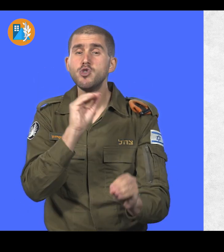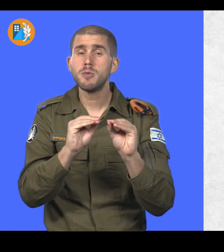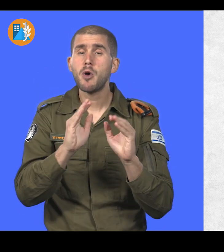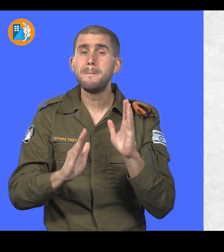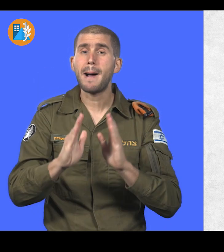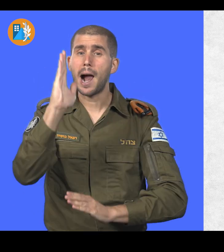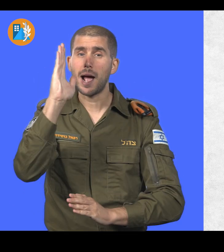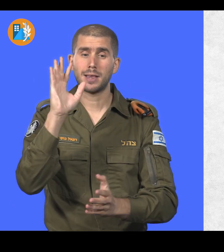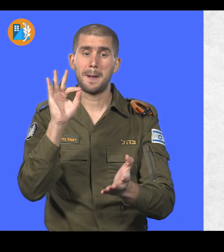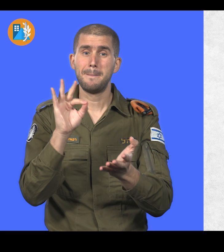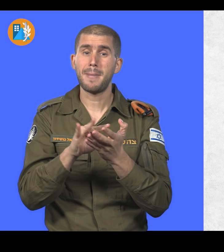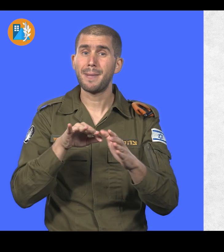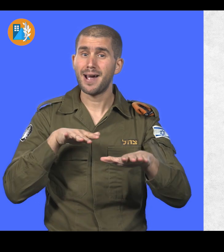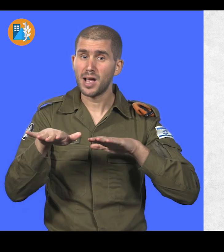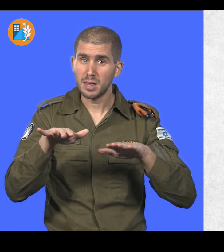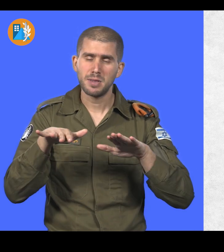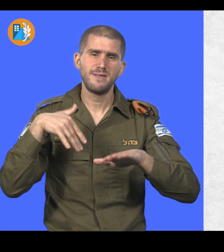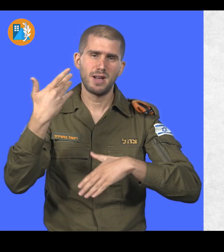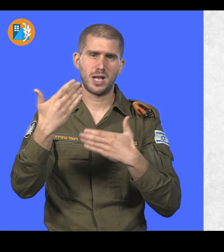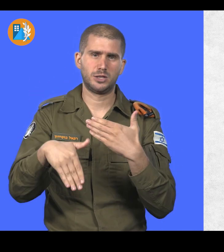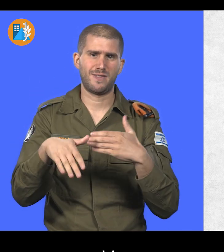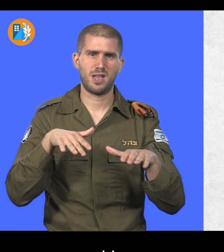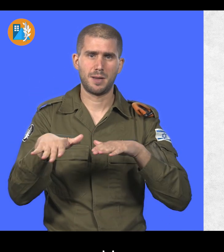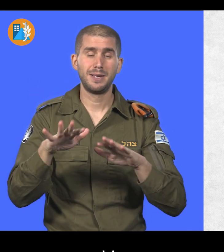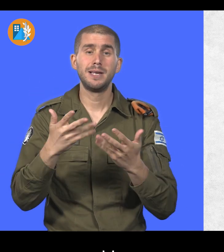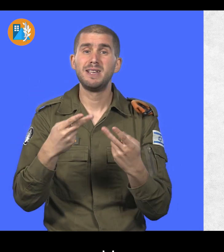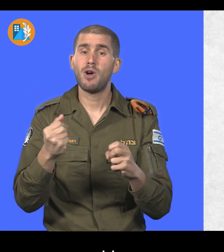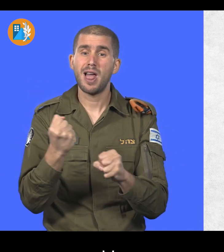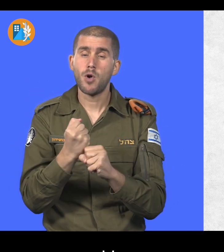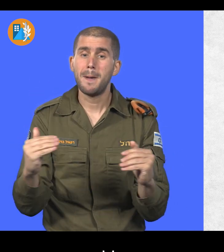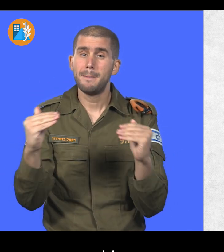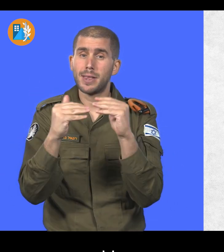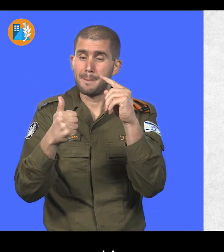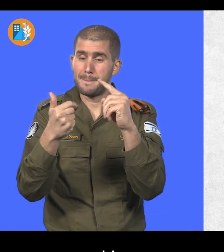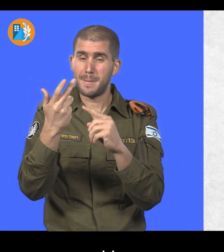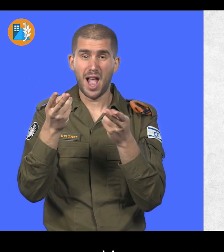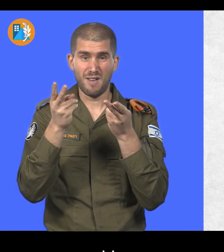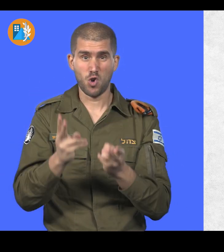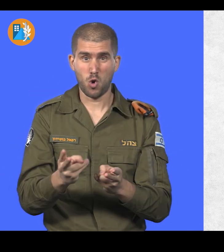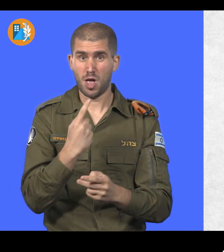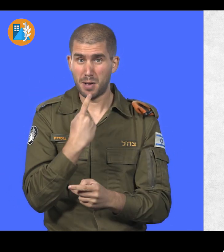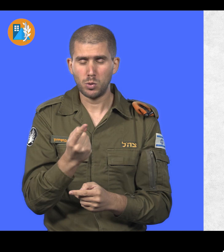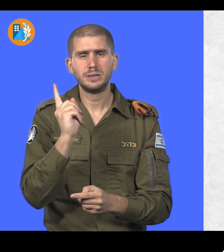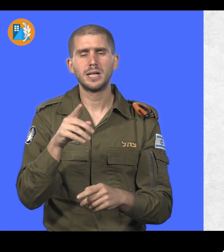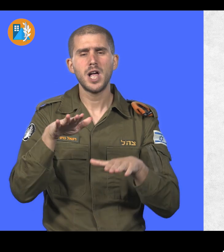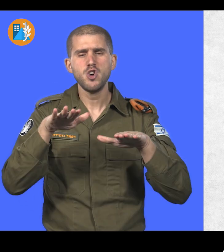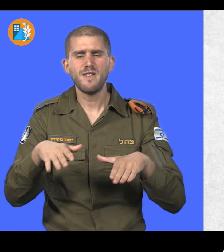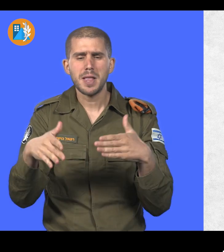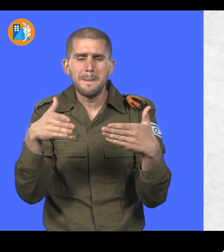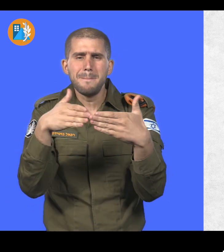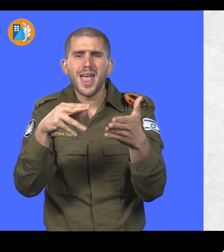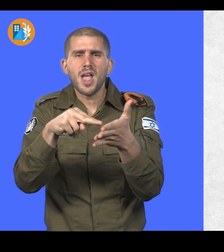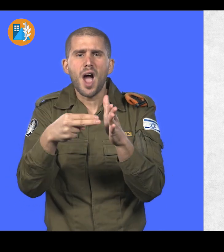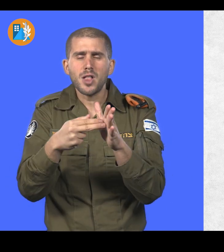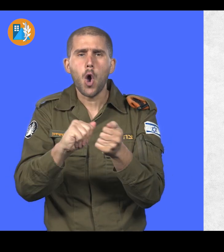להשתמש במעלית בזמן רעידת האדמה ולאחריה. רק אם לא ניתן לפעול בהתאם לאחת מהאפשרויות הללו, יש לשבת בפינה פנימית